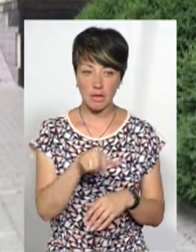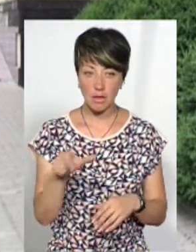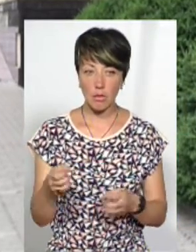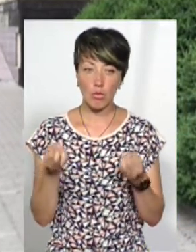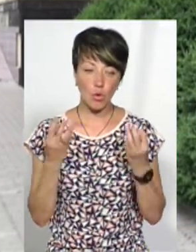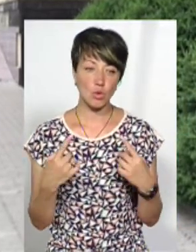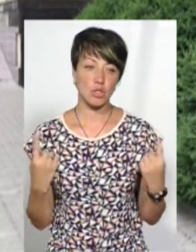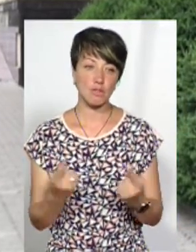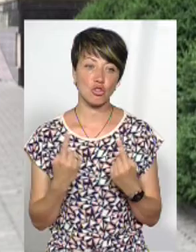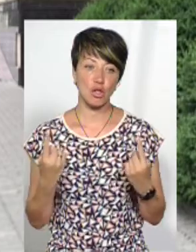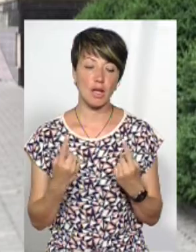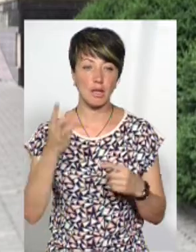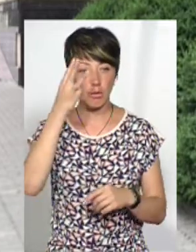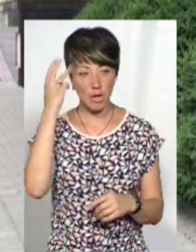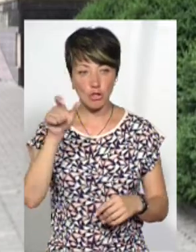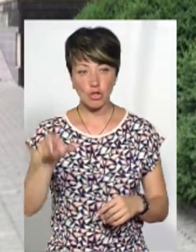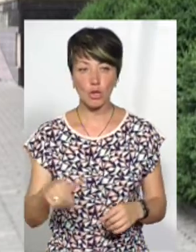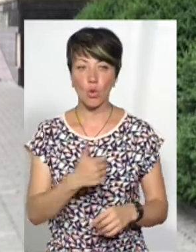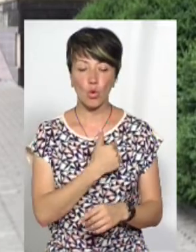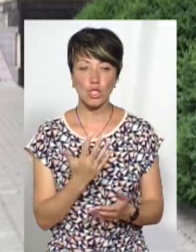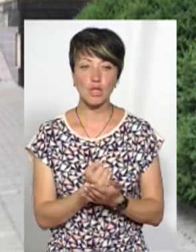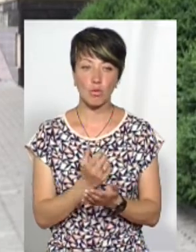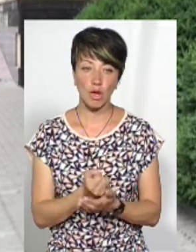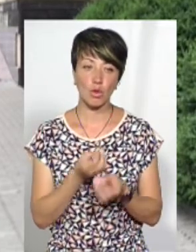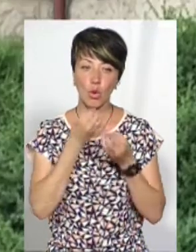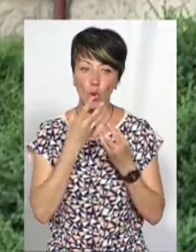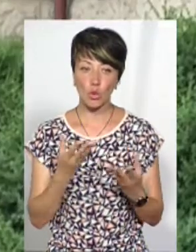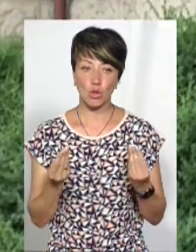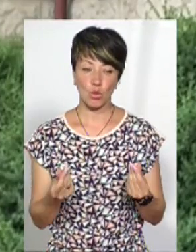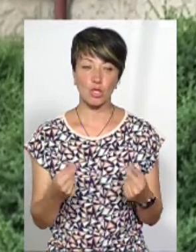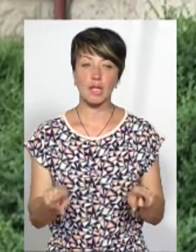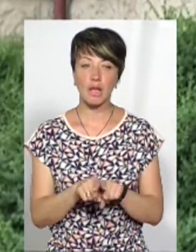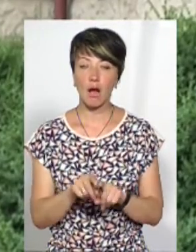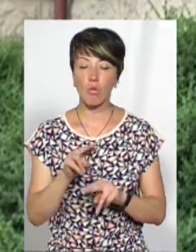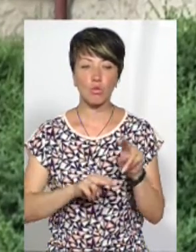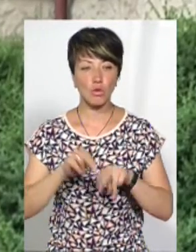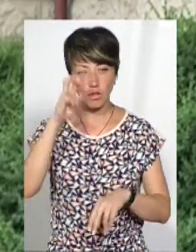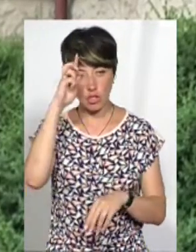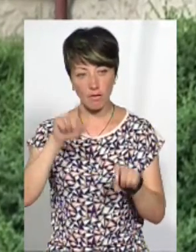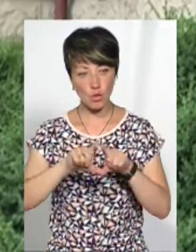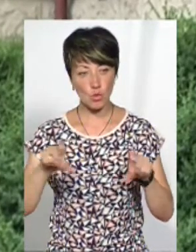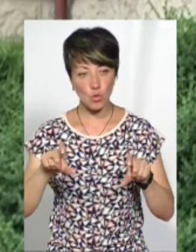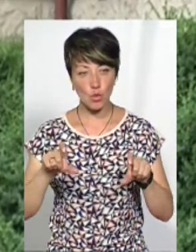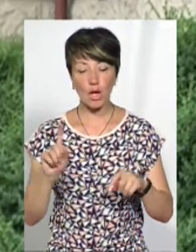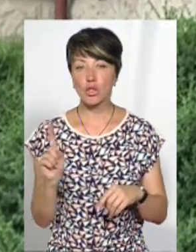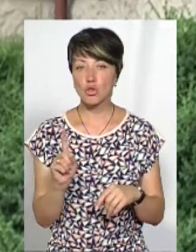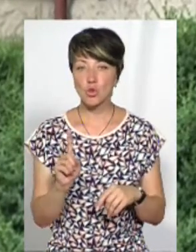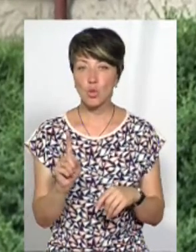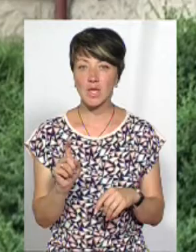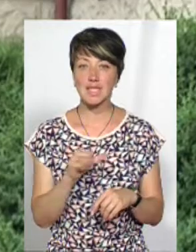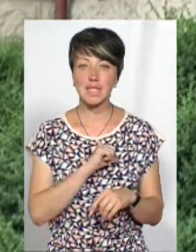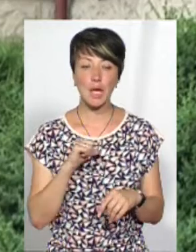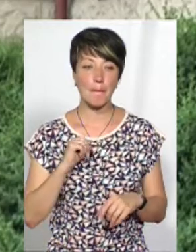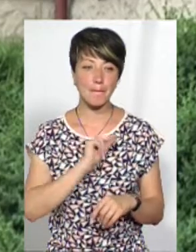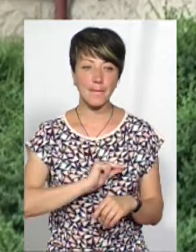просто звичайний пересічний хмельничанин, який хоче заробляти хороші гроші. Так побудована державна структура, що сам